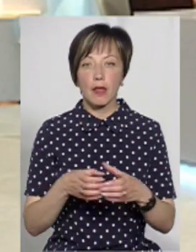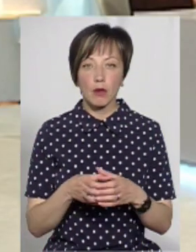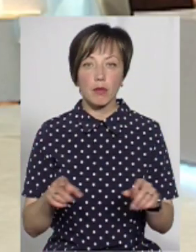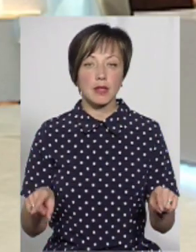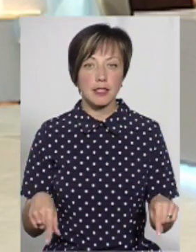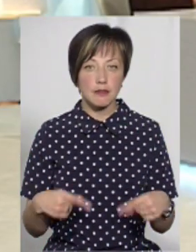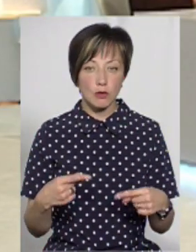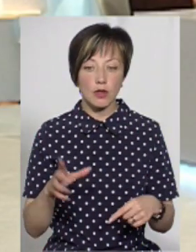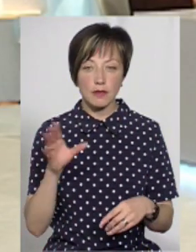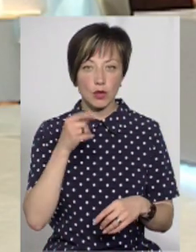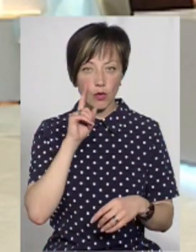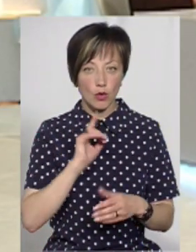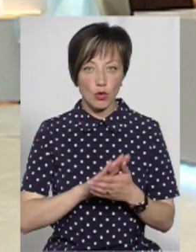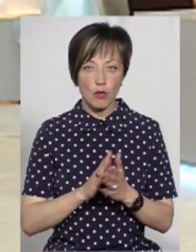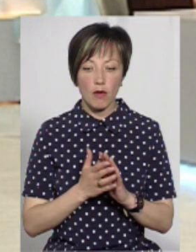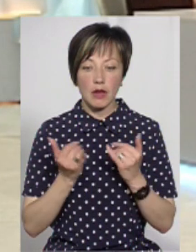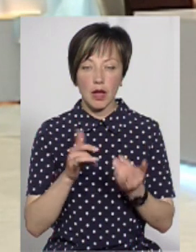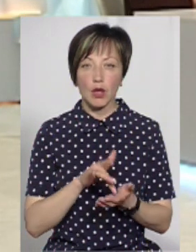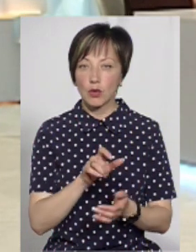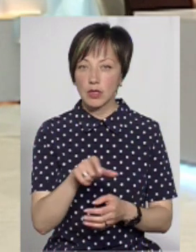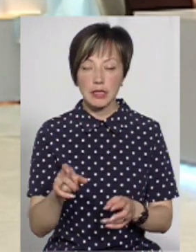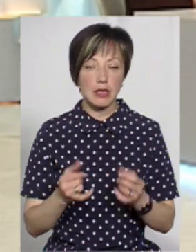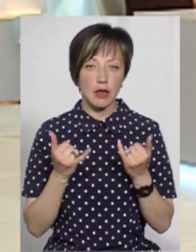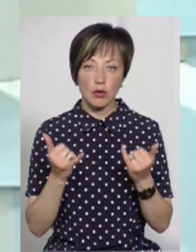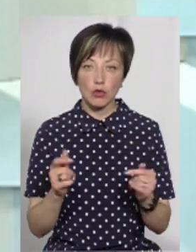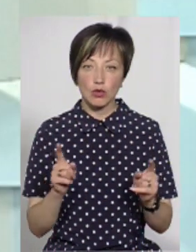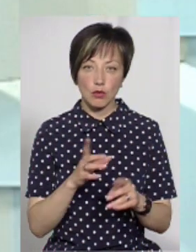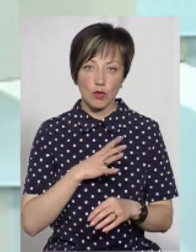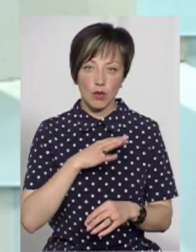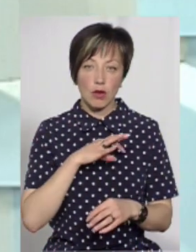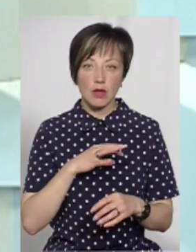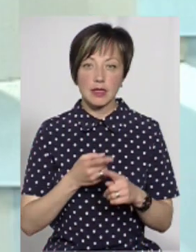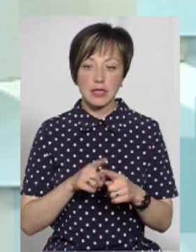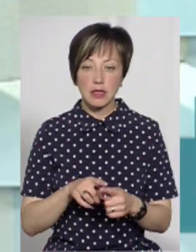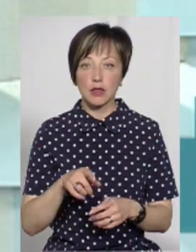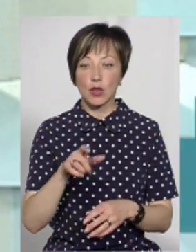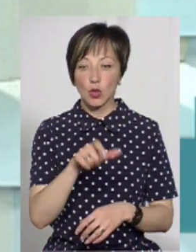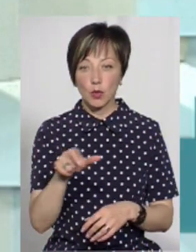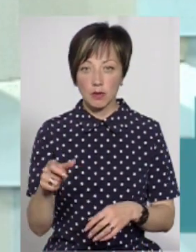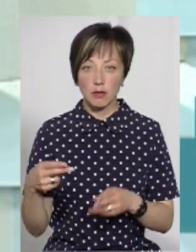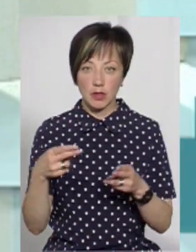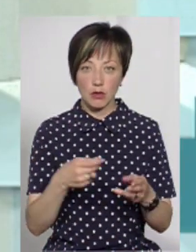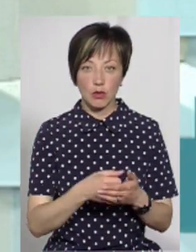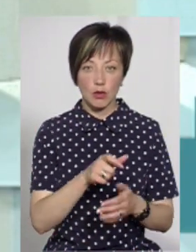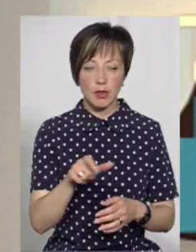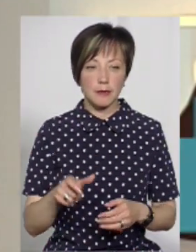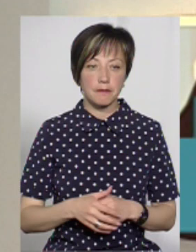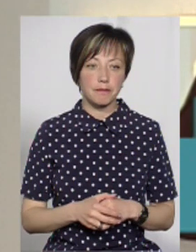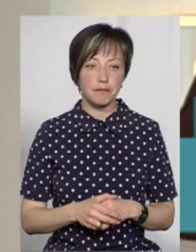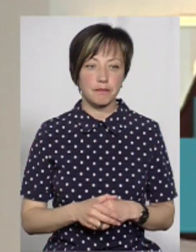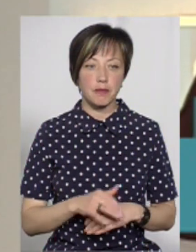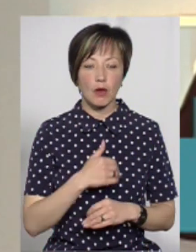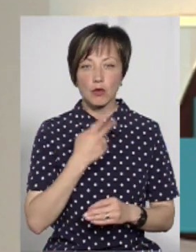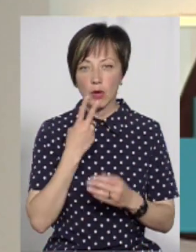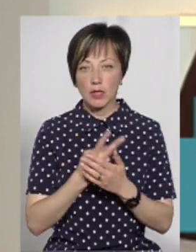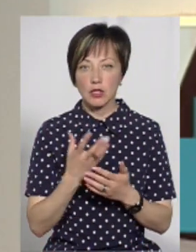створює ці всі комфортні умови для туристів не для того, щоб їй щось було, а для ці туристи приїдуть до людей. Зрозуміло, дякую.